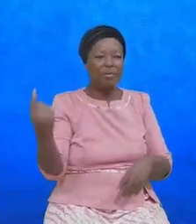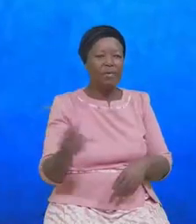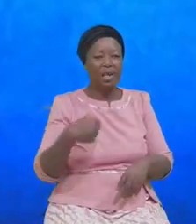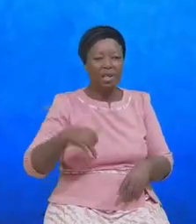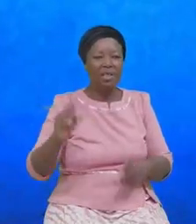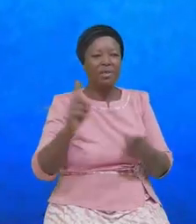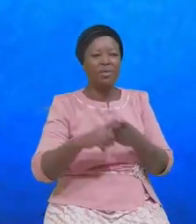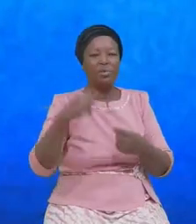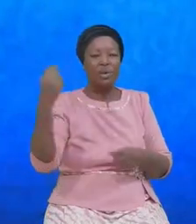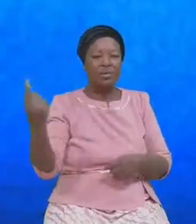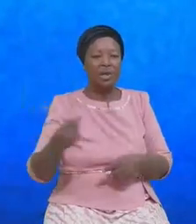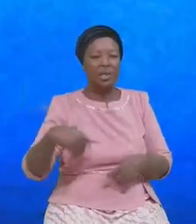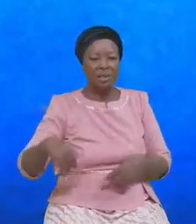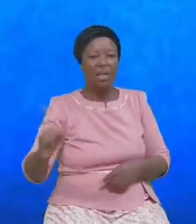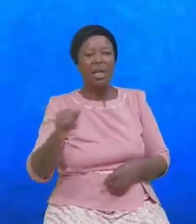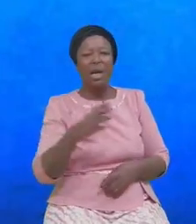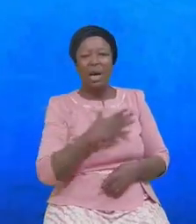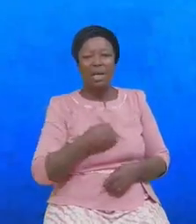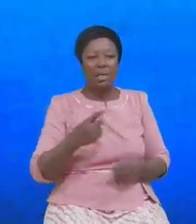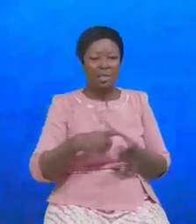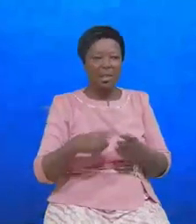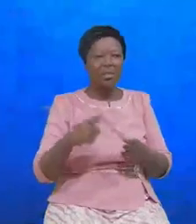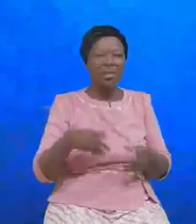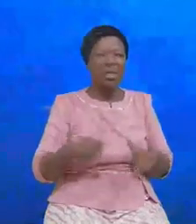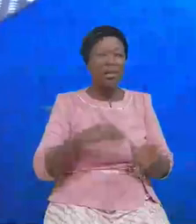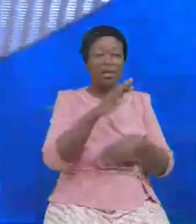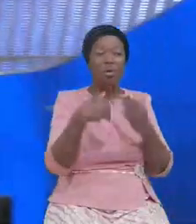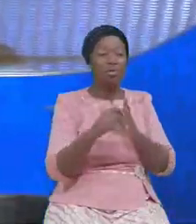éternité, et que tout le peuple crie,